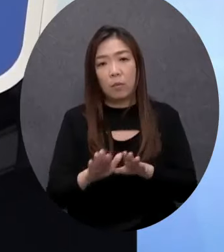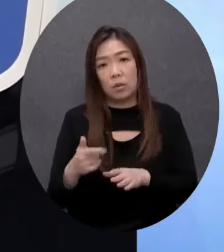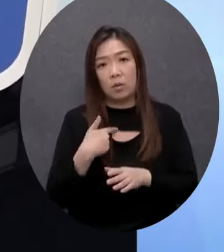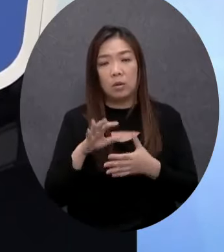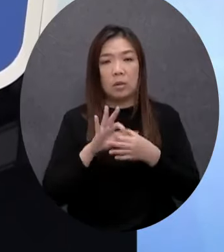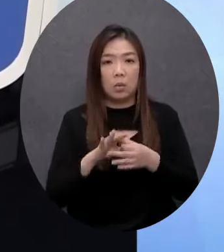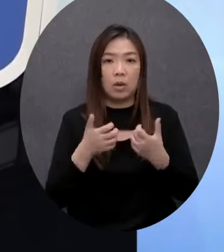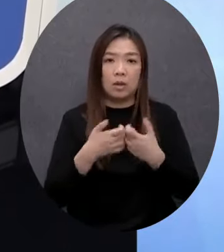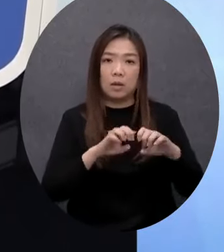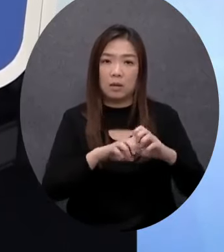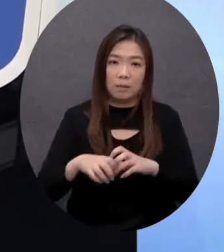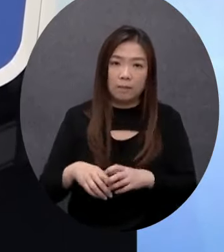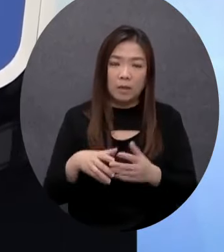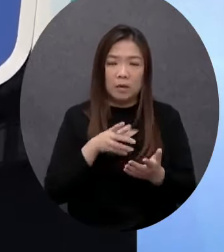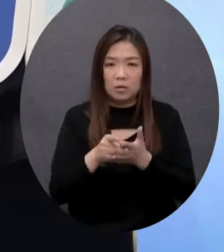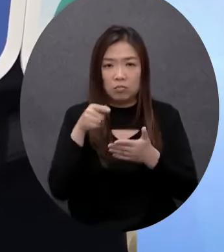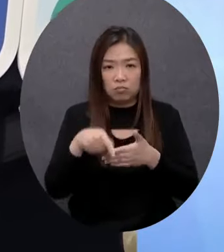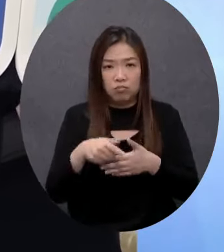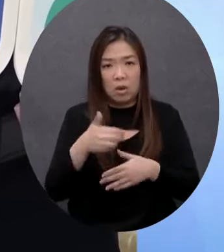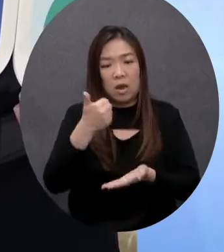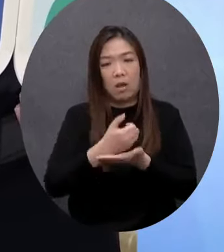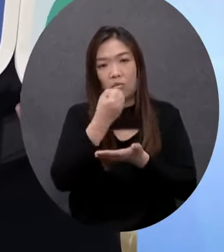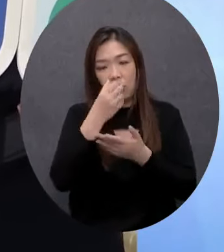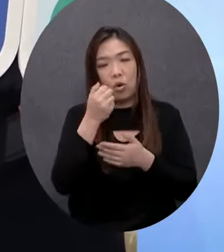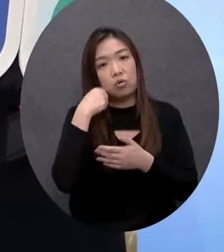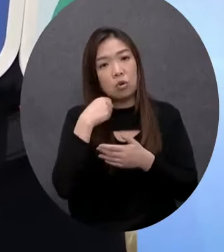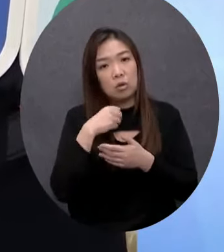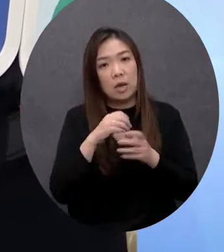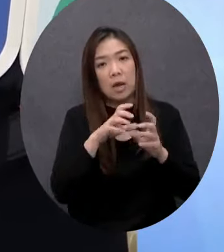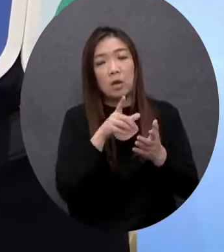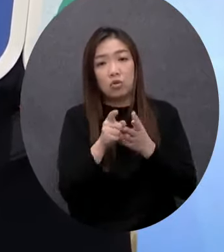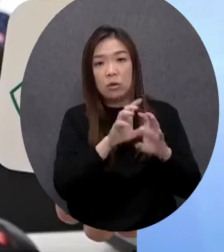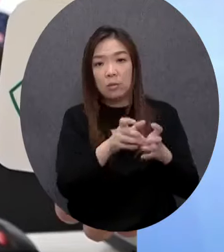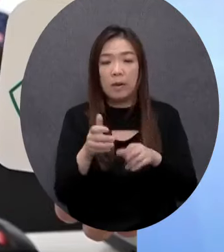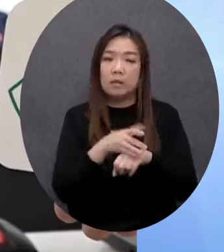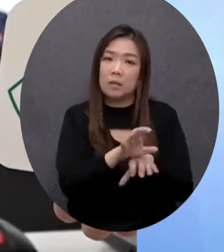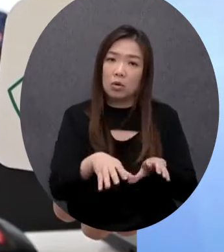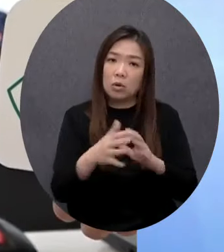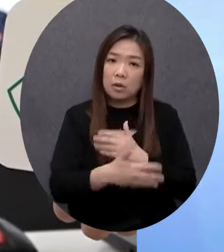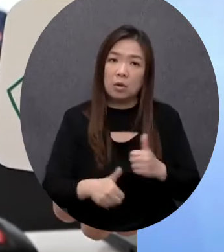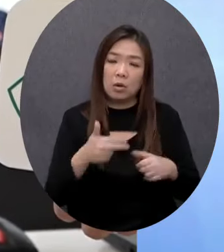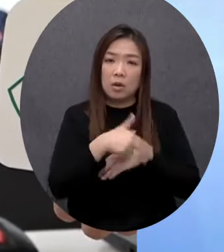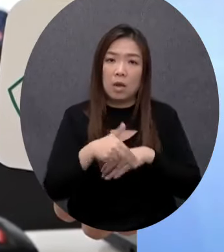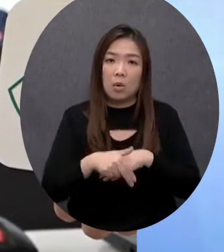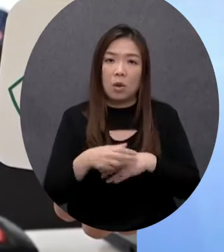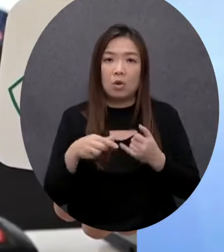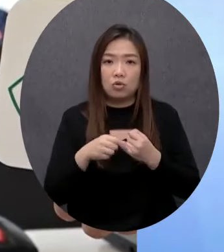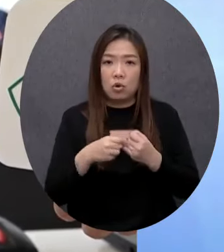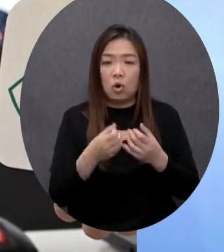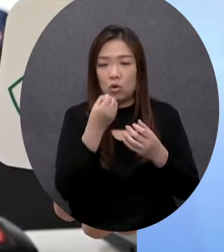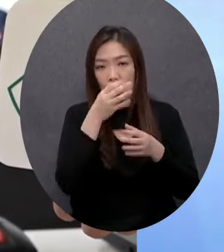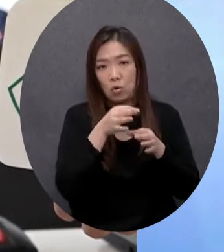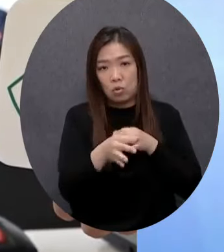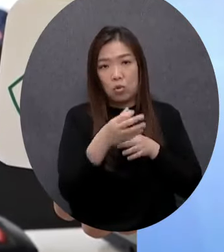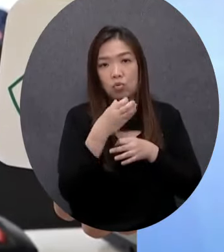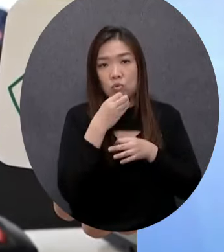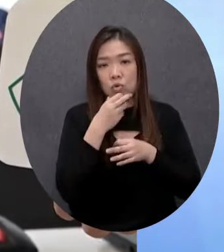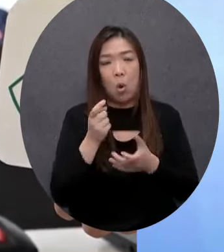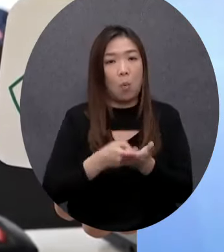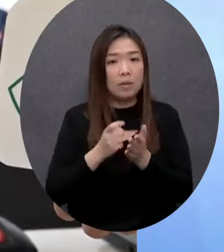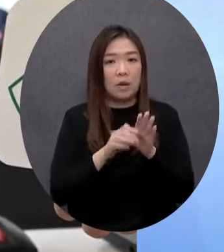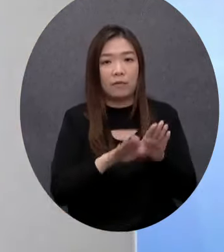机构计划针对呢一类留港长者提供跨专业嘅社区健康计划，初步目标喺港岛东、湾仔服务